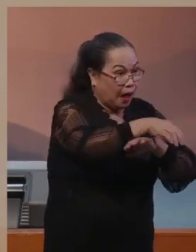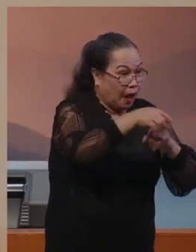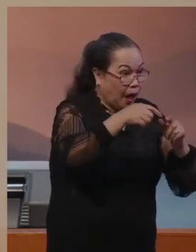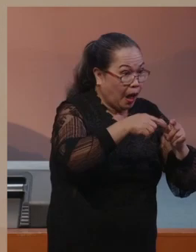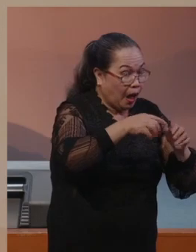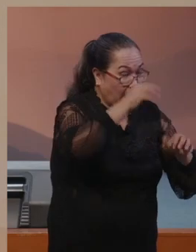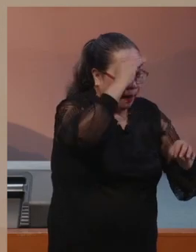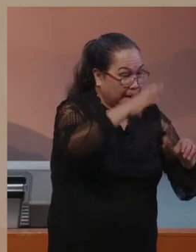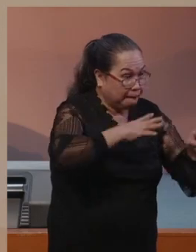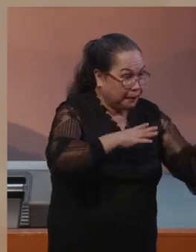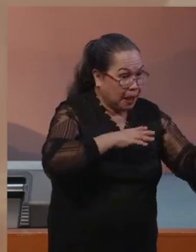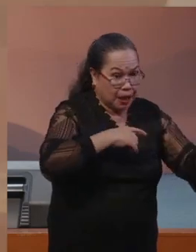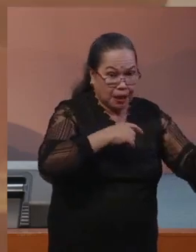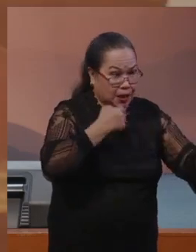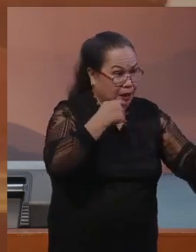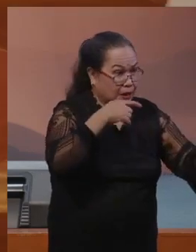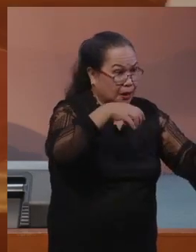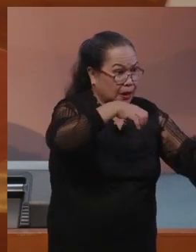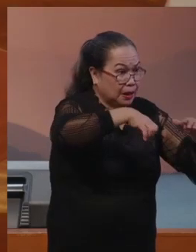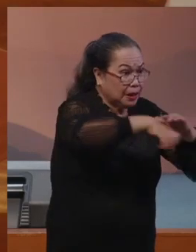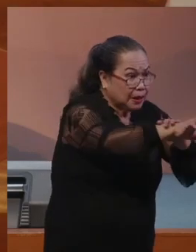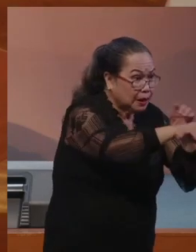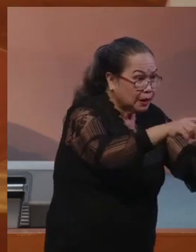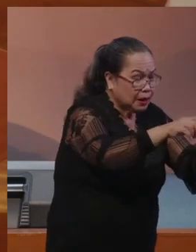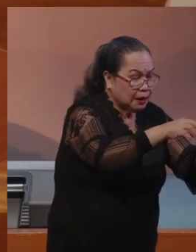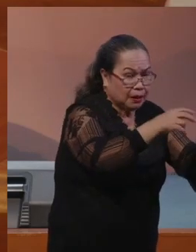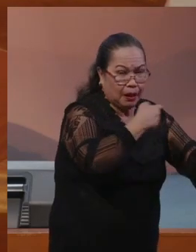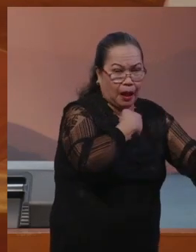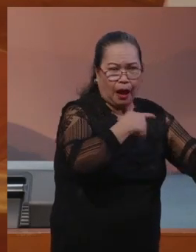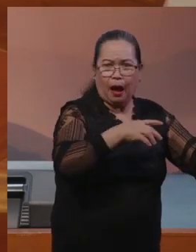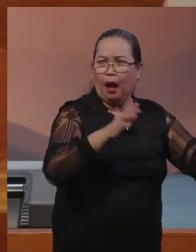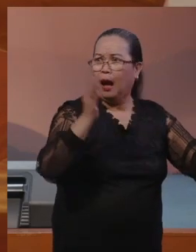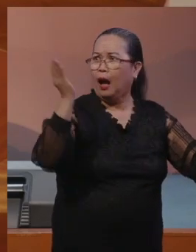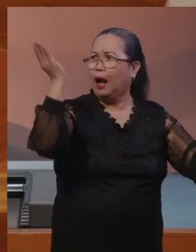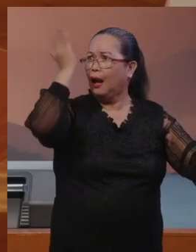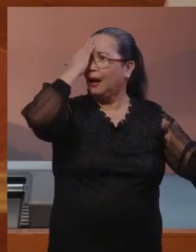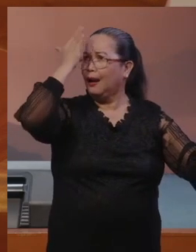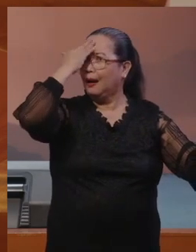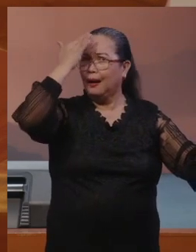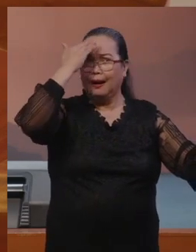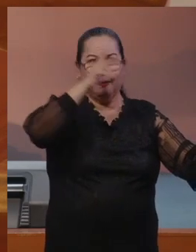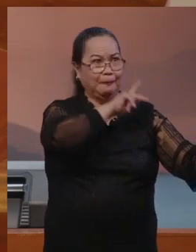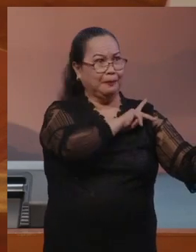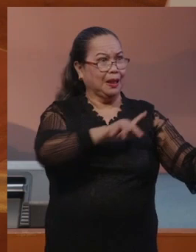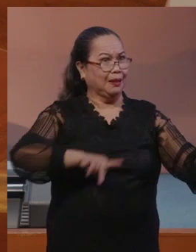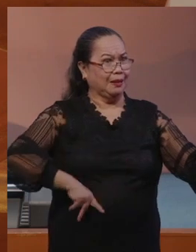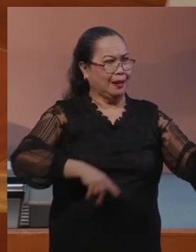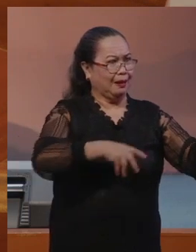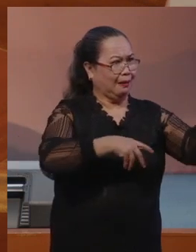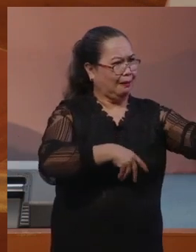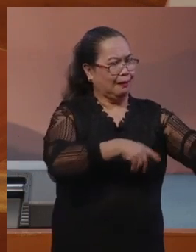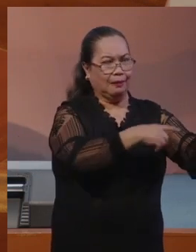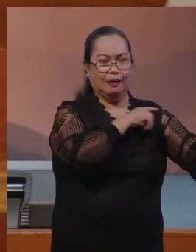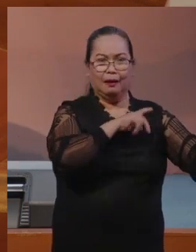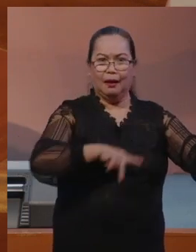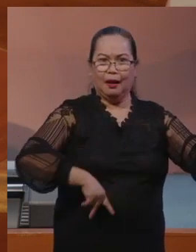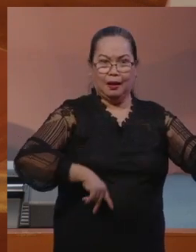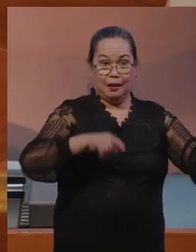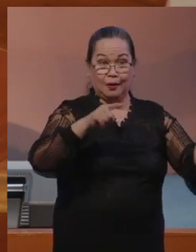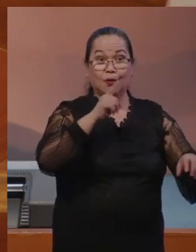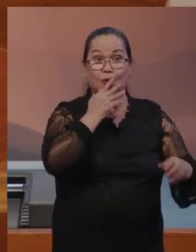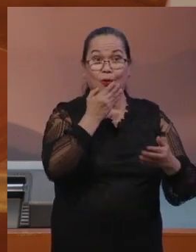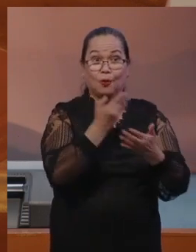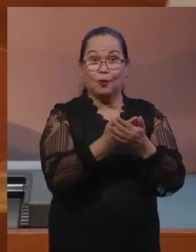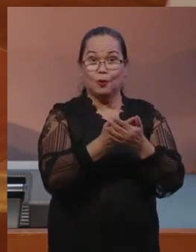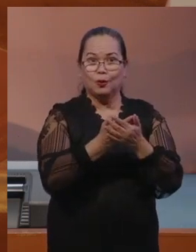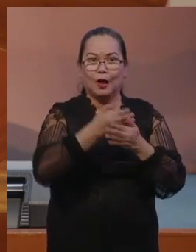of Israel have come here tonight to search out the land." So nalaman na kagad nung king. So magaling silang swimmer, hindi sila